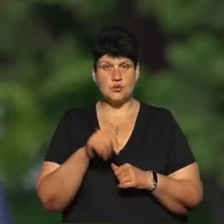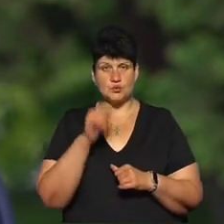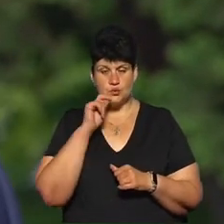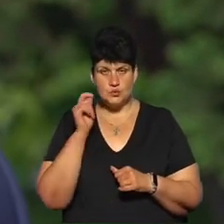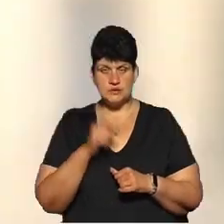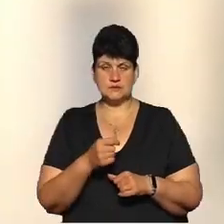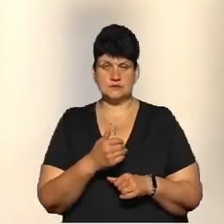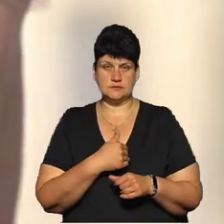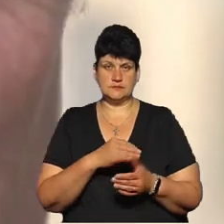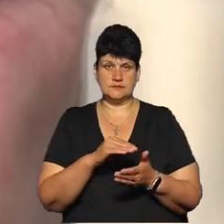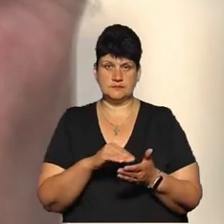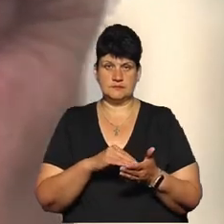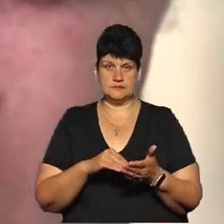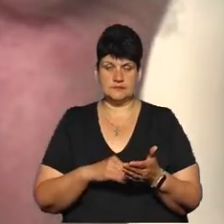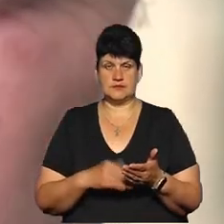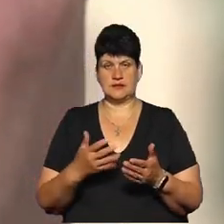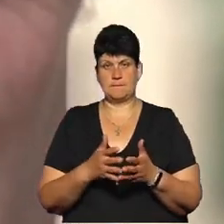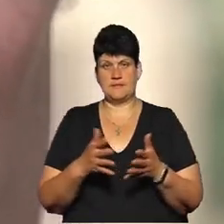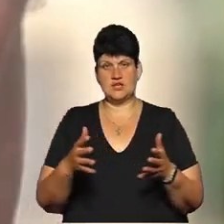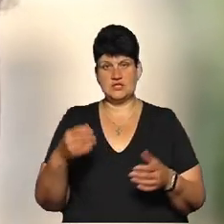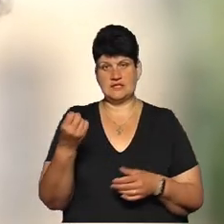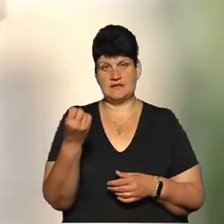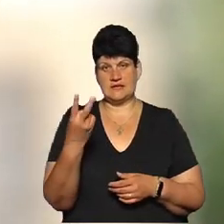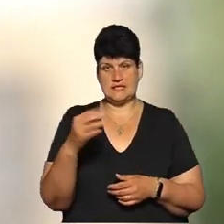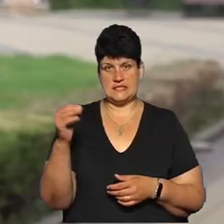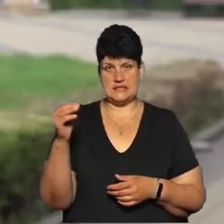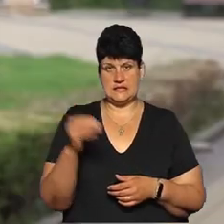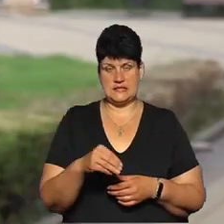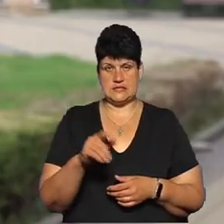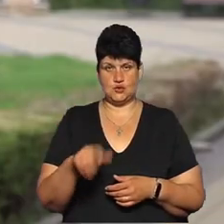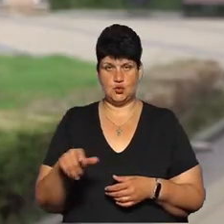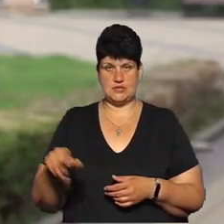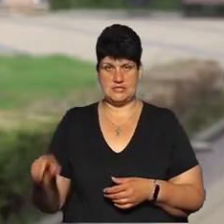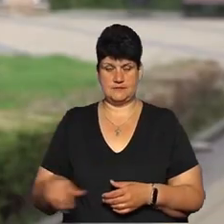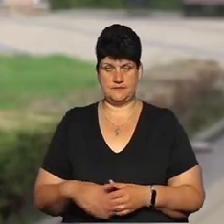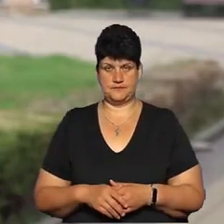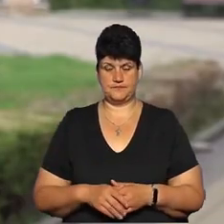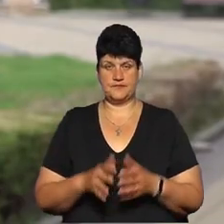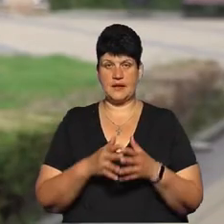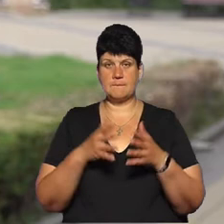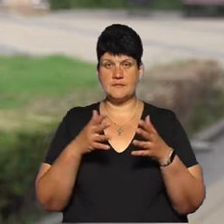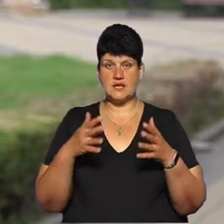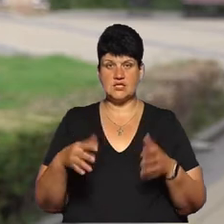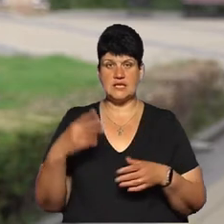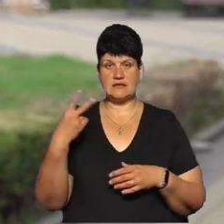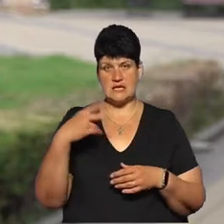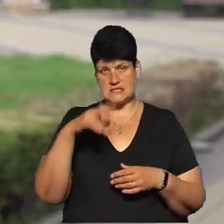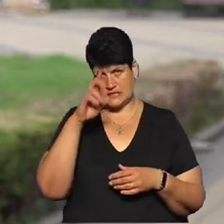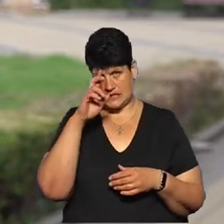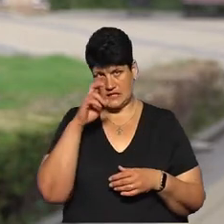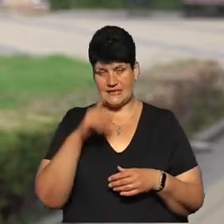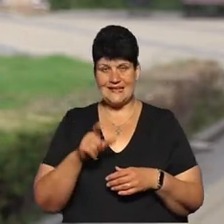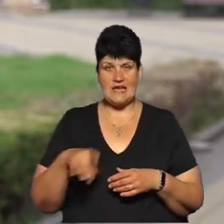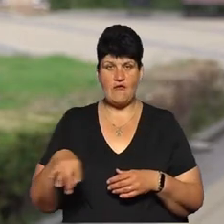писати мультипредметний тест більше 12 000 осіб. Понад 20 країн Європи зголосилися